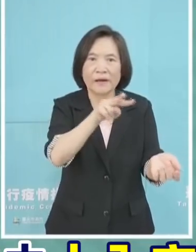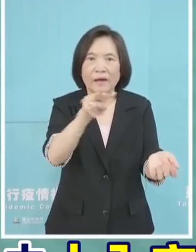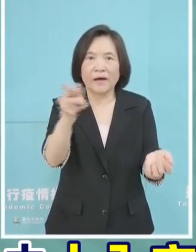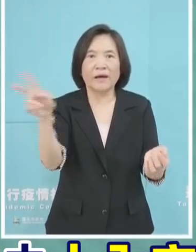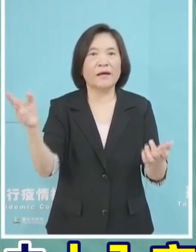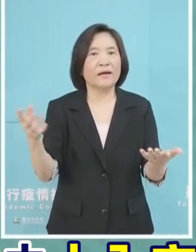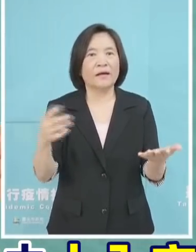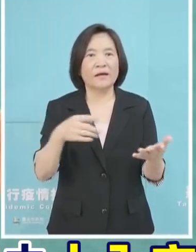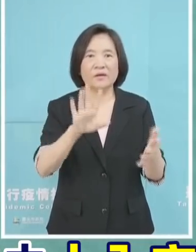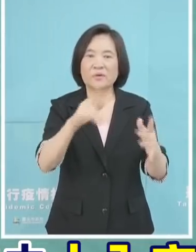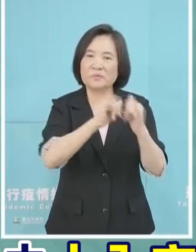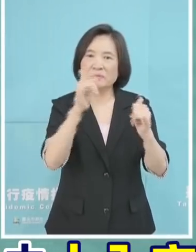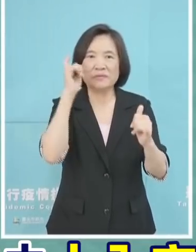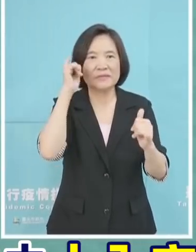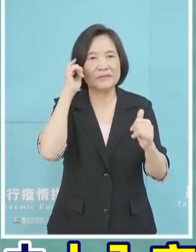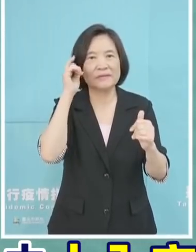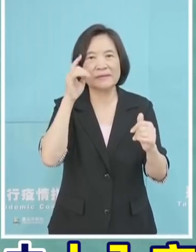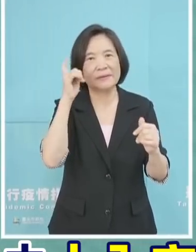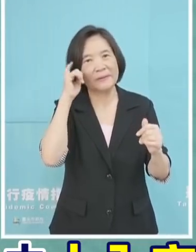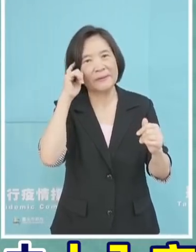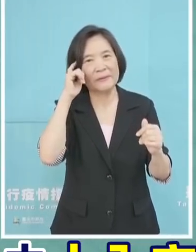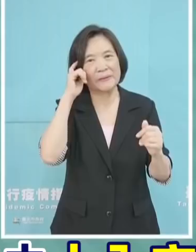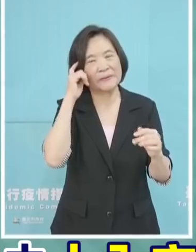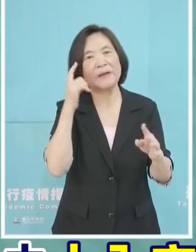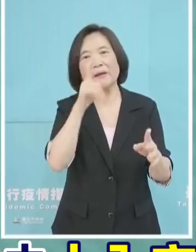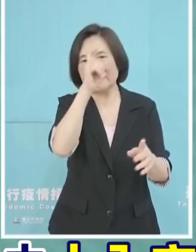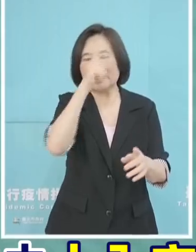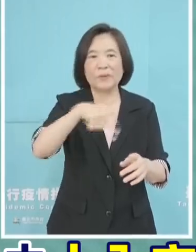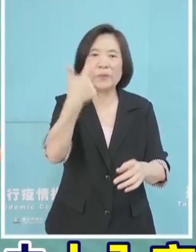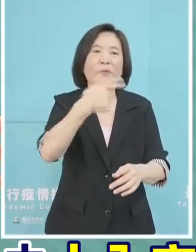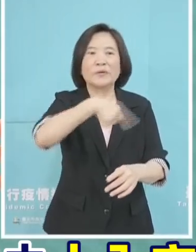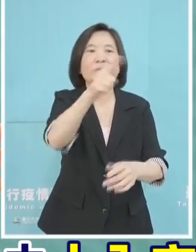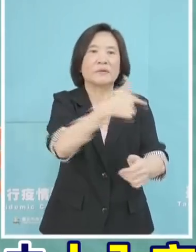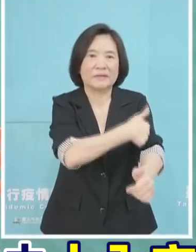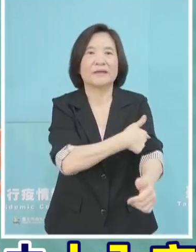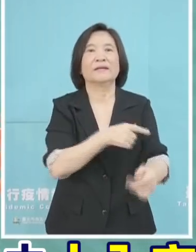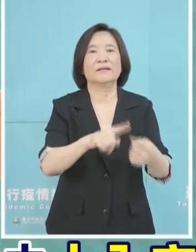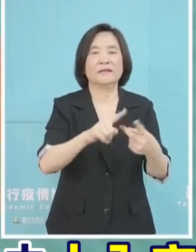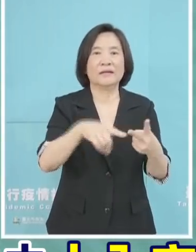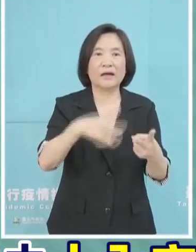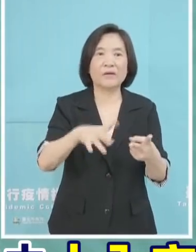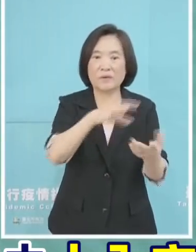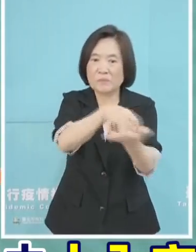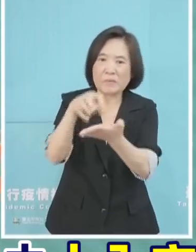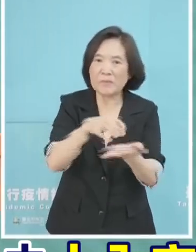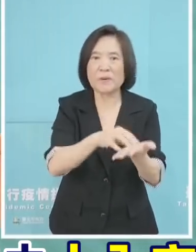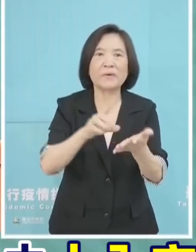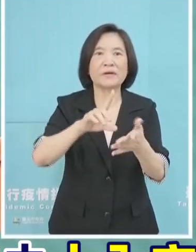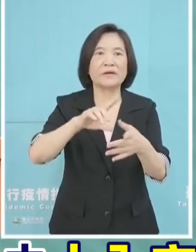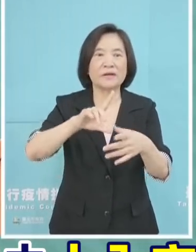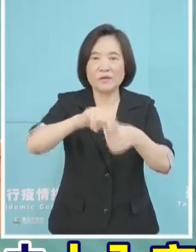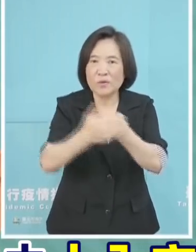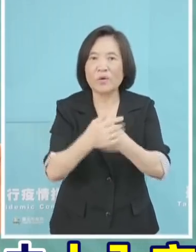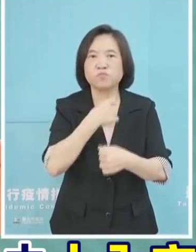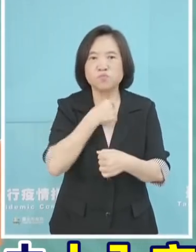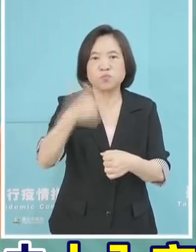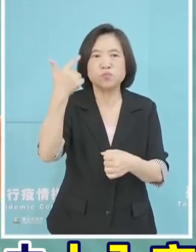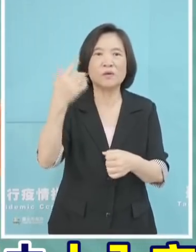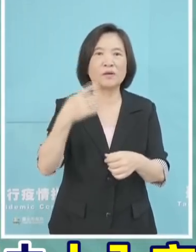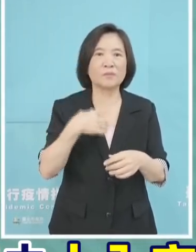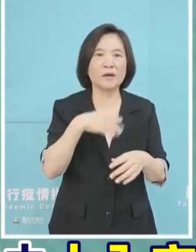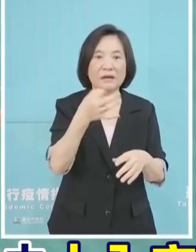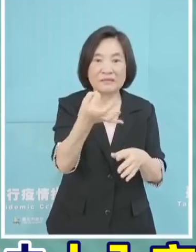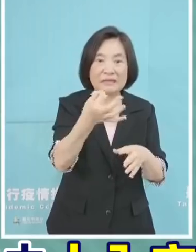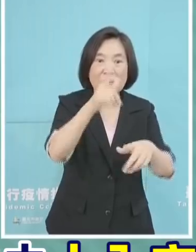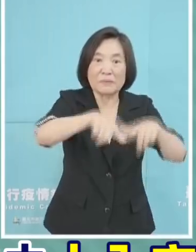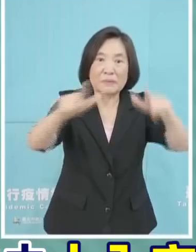为了要加快行政效率，知道哈，然后不要让这个因为不同的钱哦，引起这个老百姓要去打